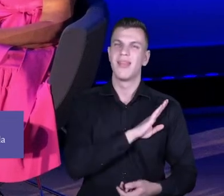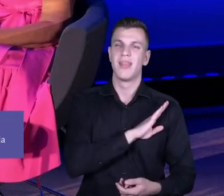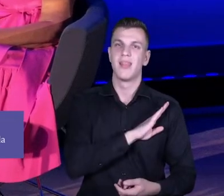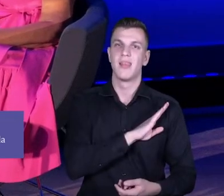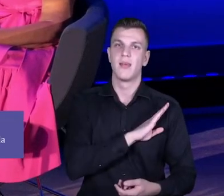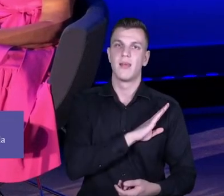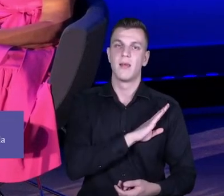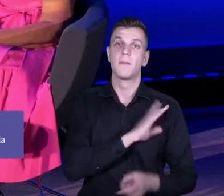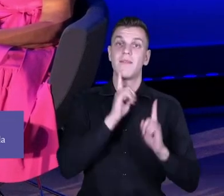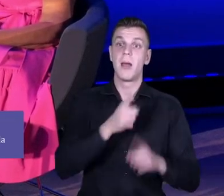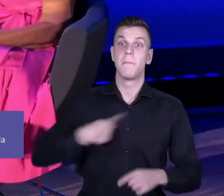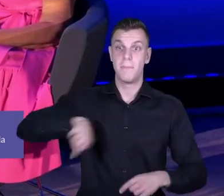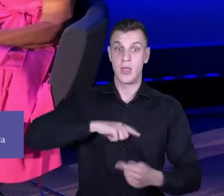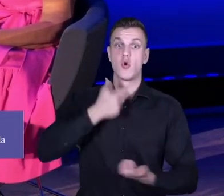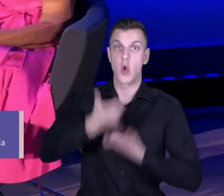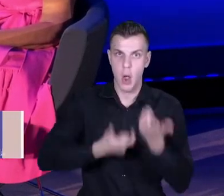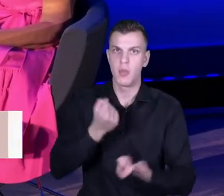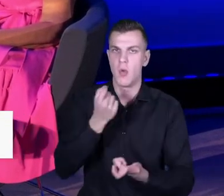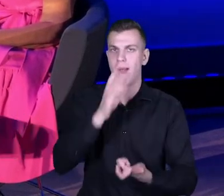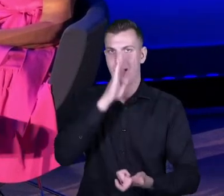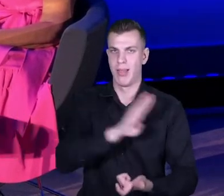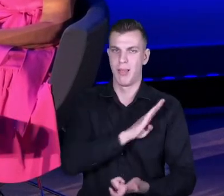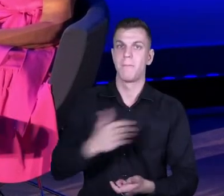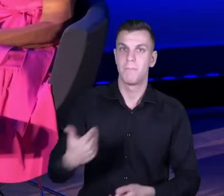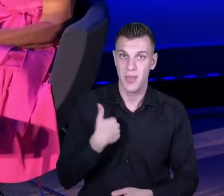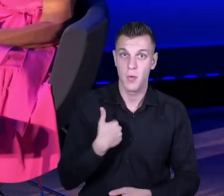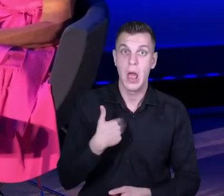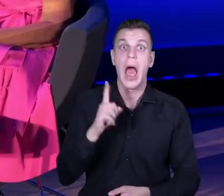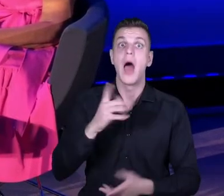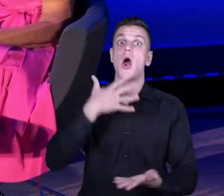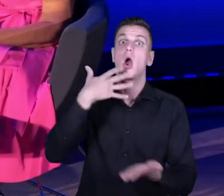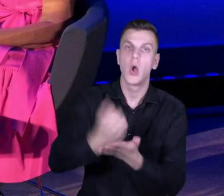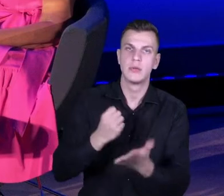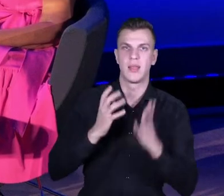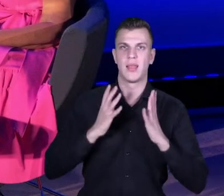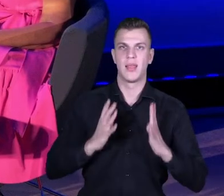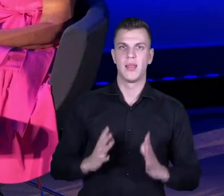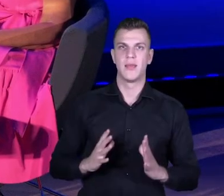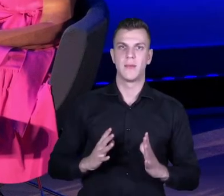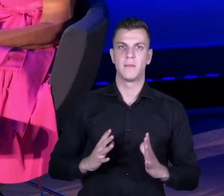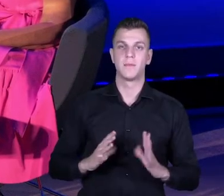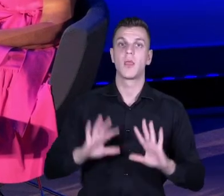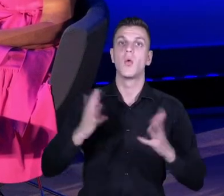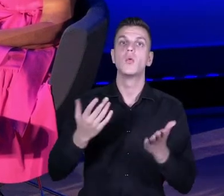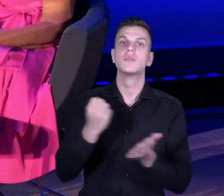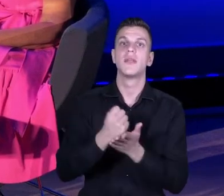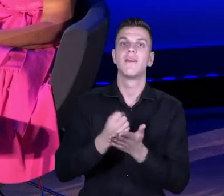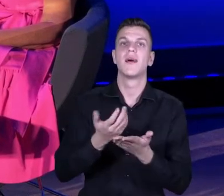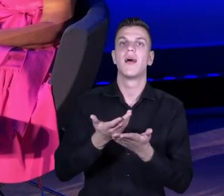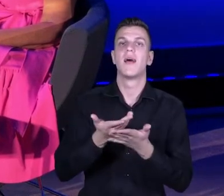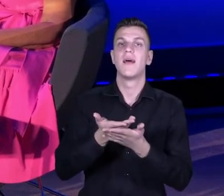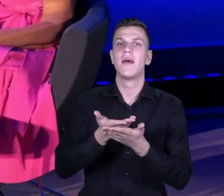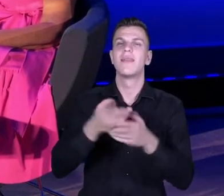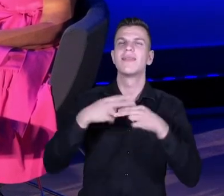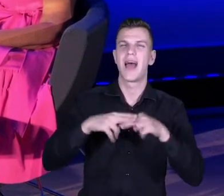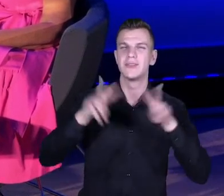narzędzie, ale jednocześnie kluczowe jest to, że to jest nie przede wszystkim sposób diagnozowania, ale przede